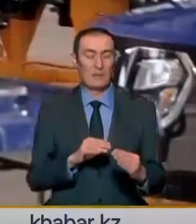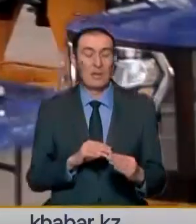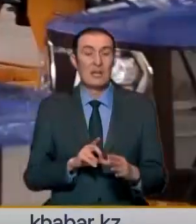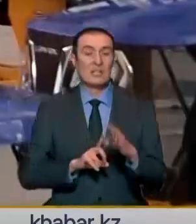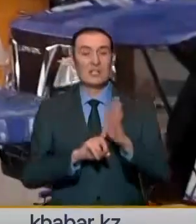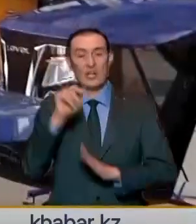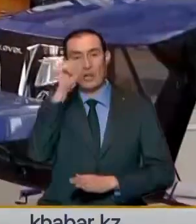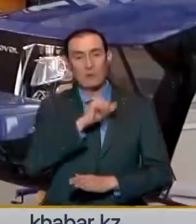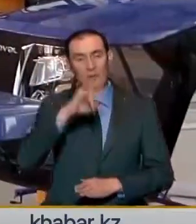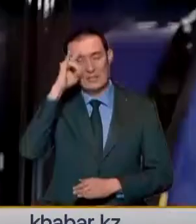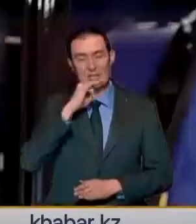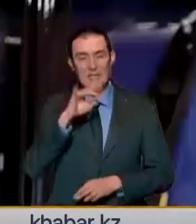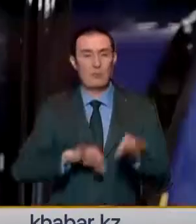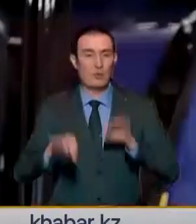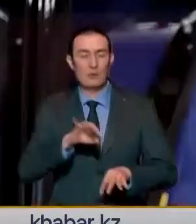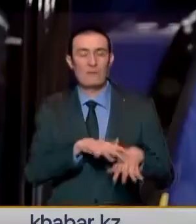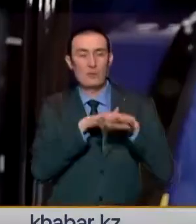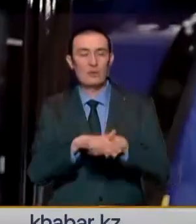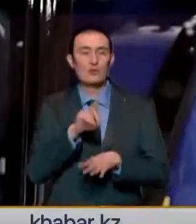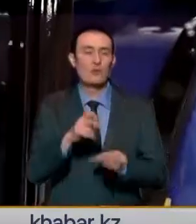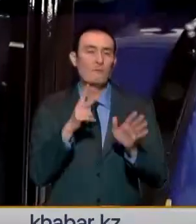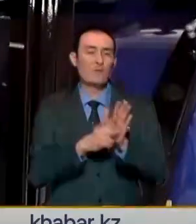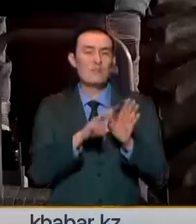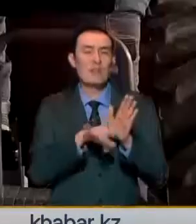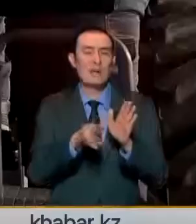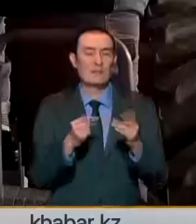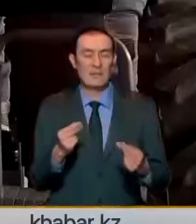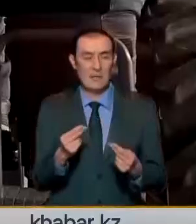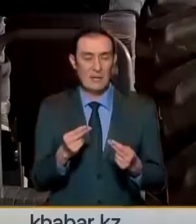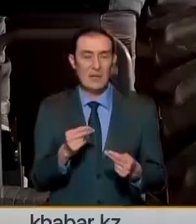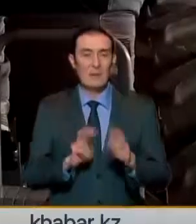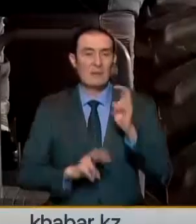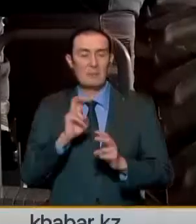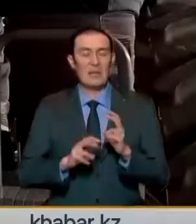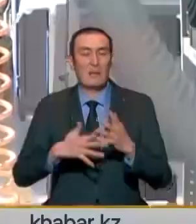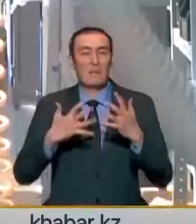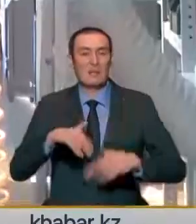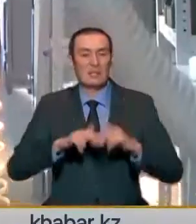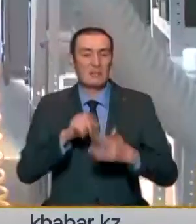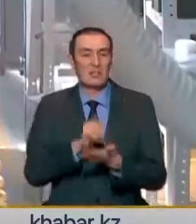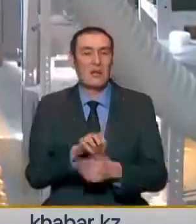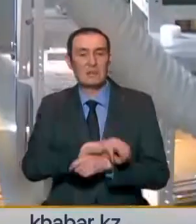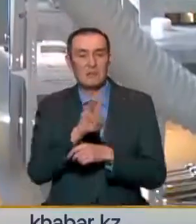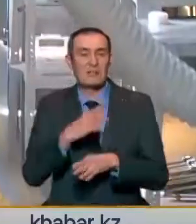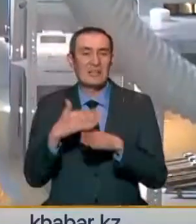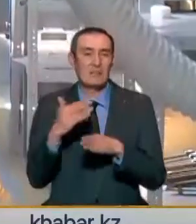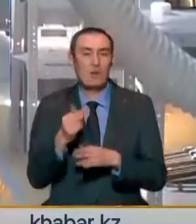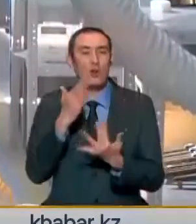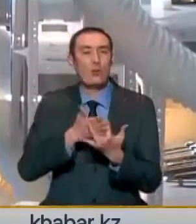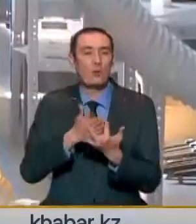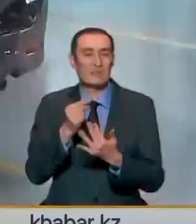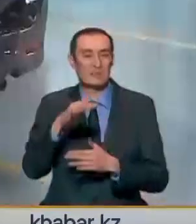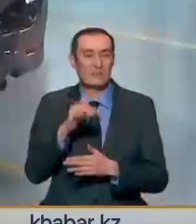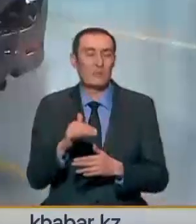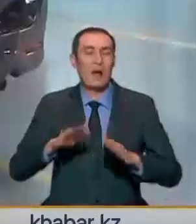что с начала года в казахстанские проекты вложено порядка 108 миллиардов тенге. Предприятия машиностроения должны быть обеспечены кредитами по льготной ставке